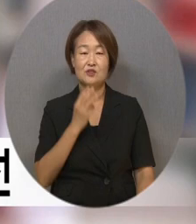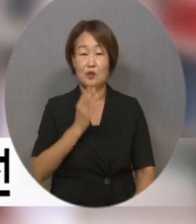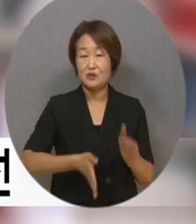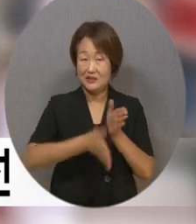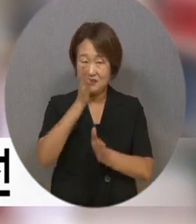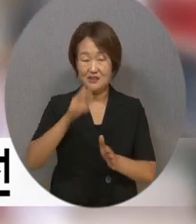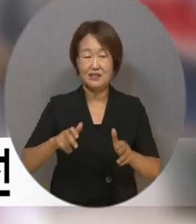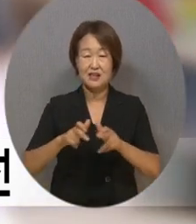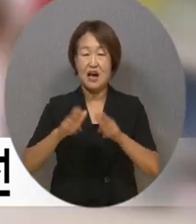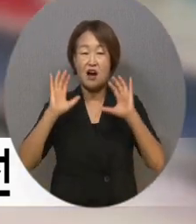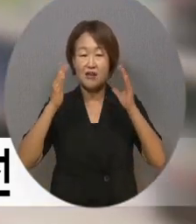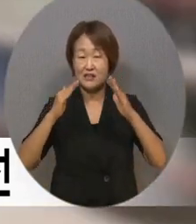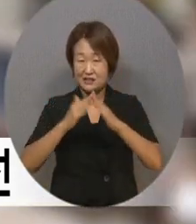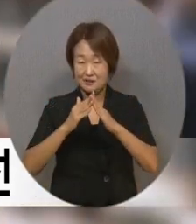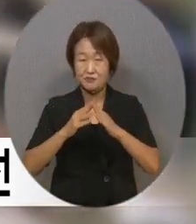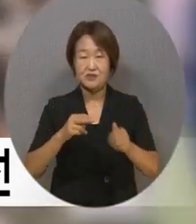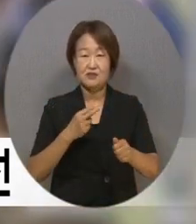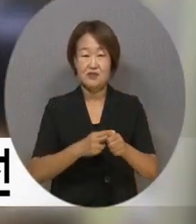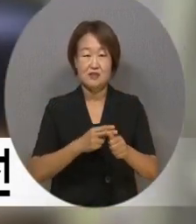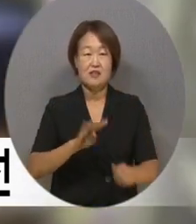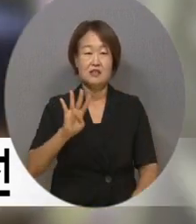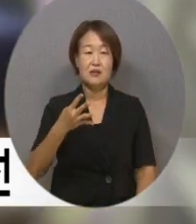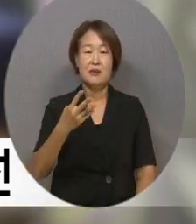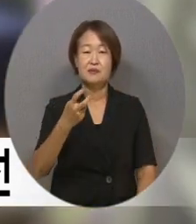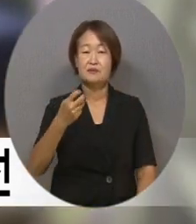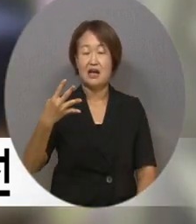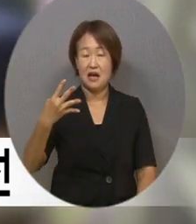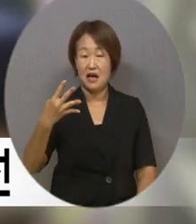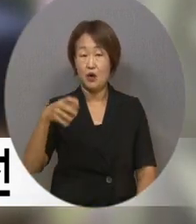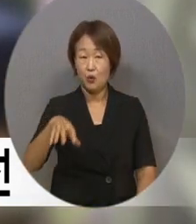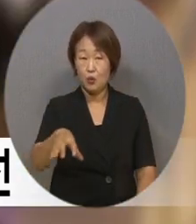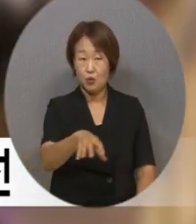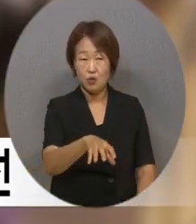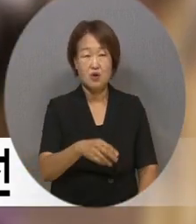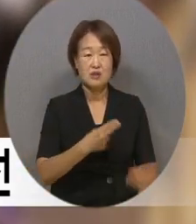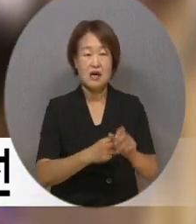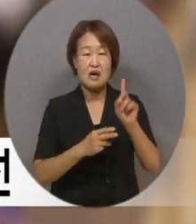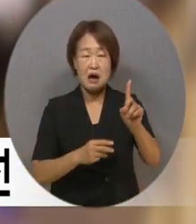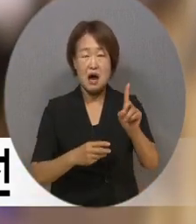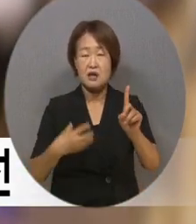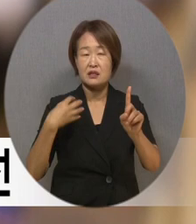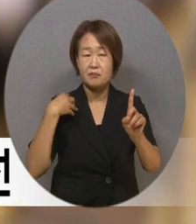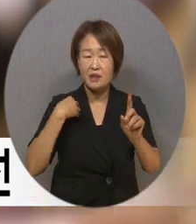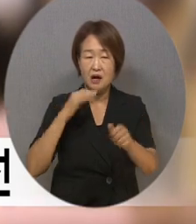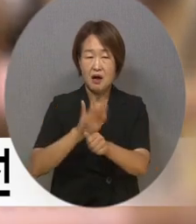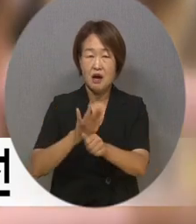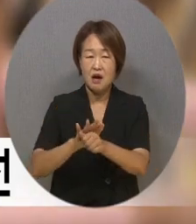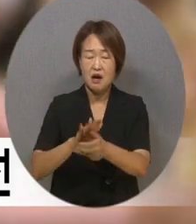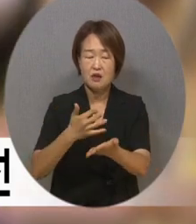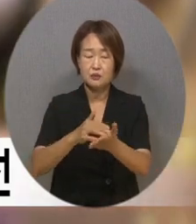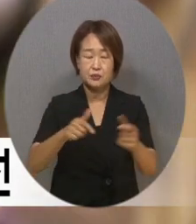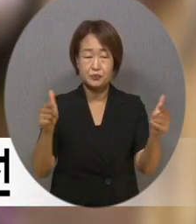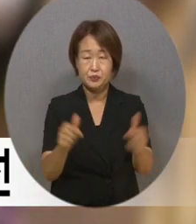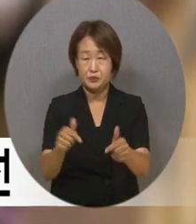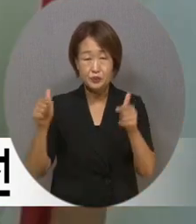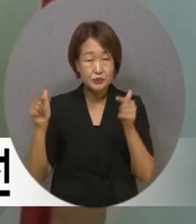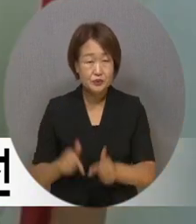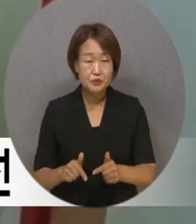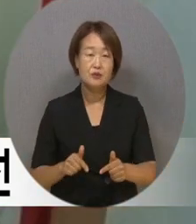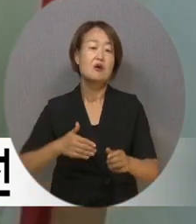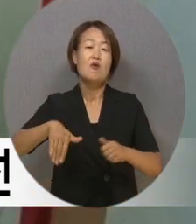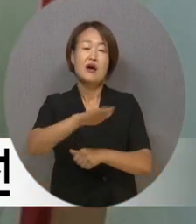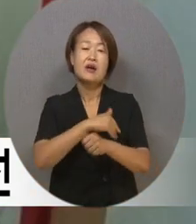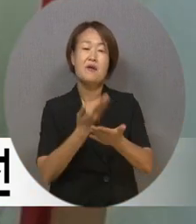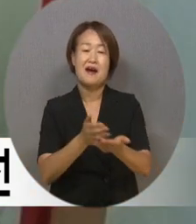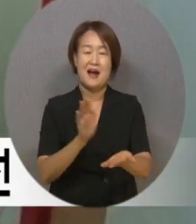서울시가 장애야 어린이집 400 24곳을 대상으로 교사 한 명당 돌봐야 하는 역류하수를 줄이는 등 보육